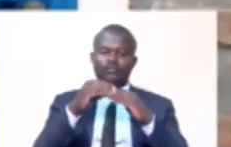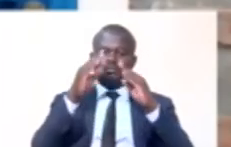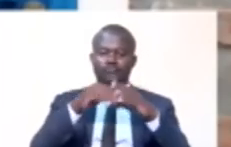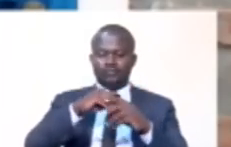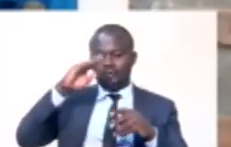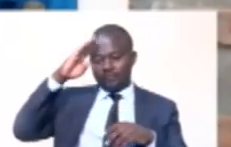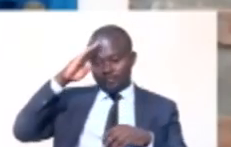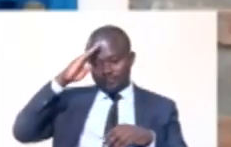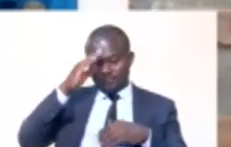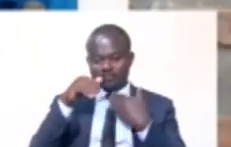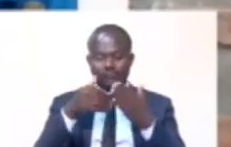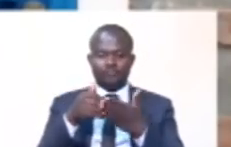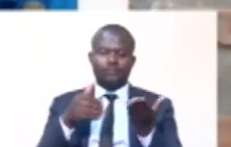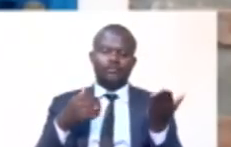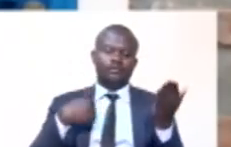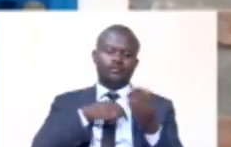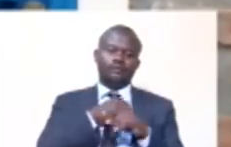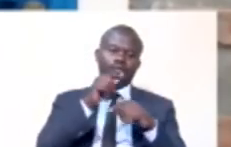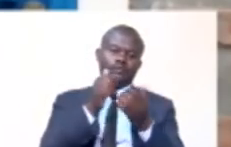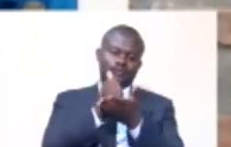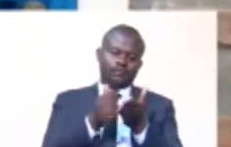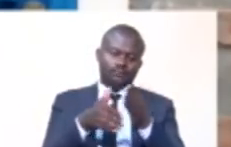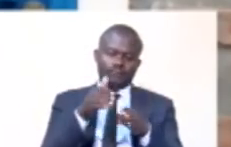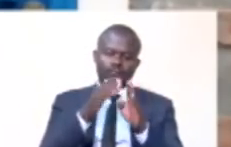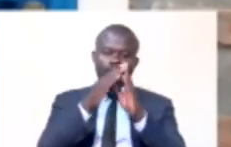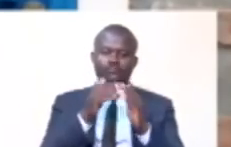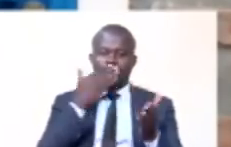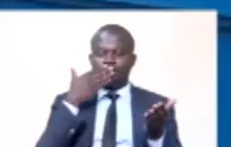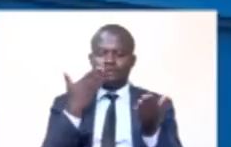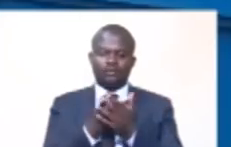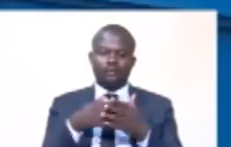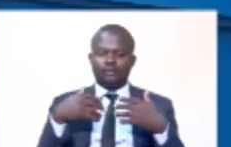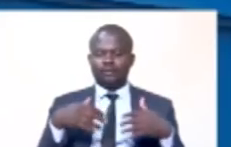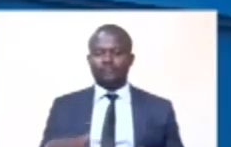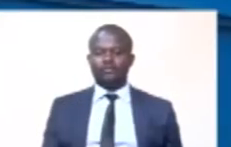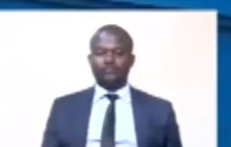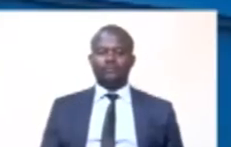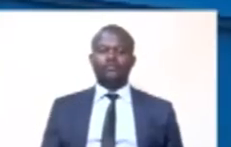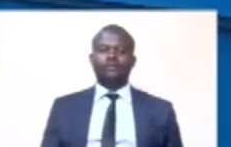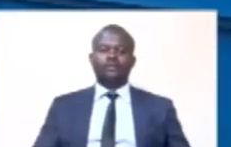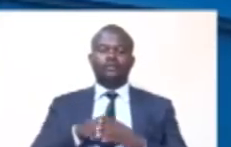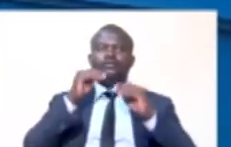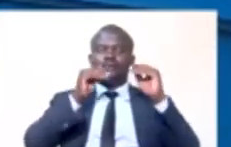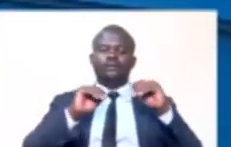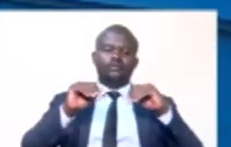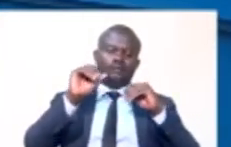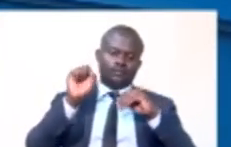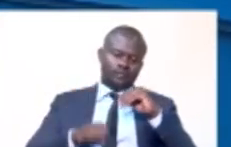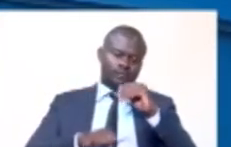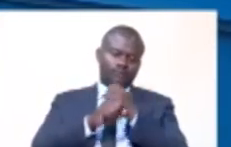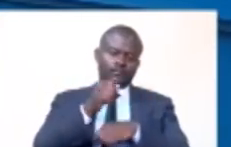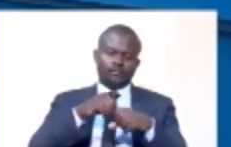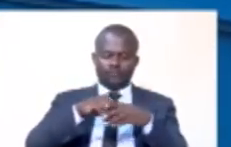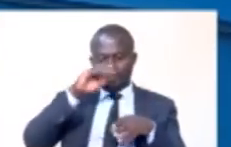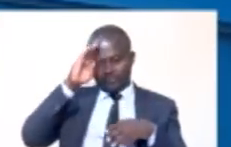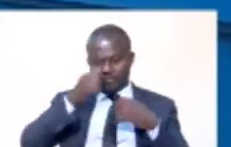polisi bakaza kunyubakira inzu nziza y'igitangaza. Ku rwego rw'intara y'Amajyepfo gutaha ibikorwa bya